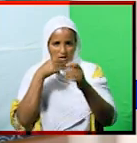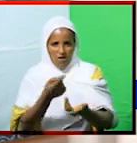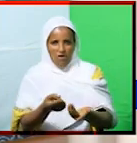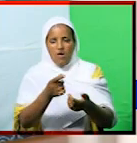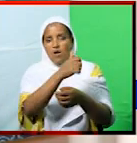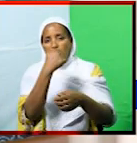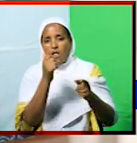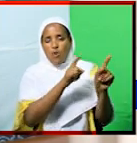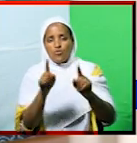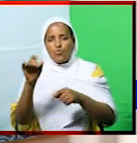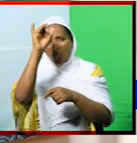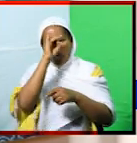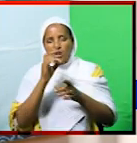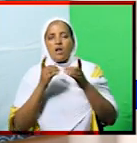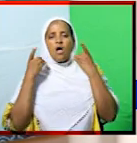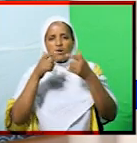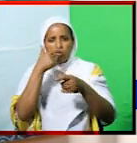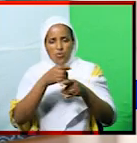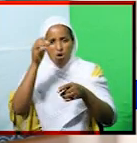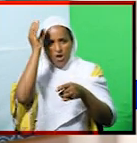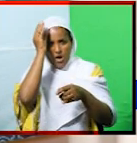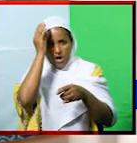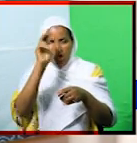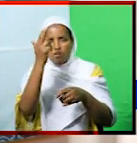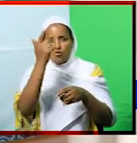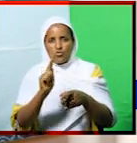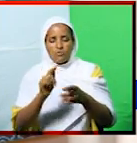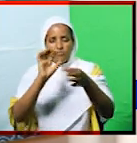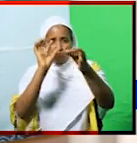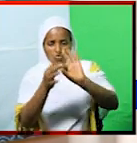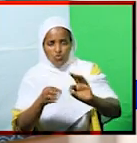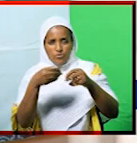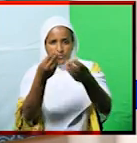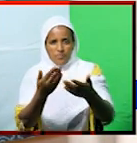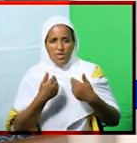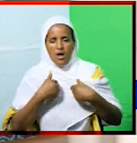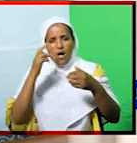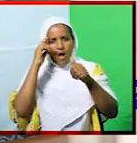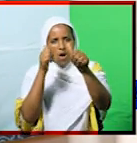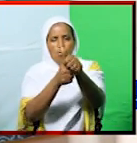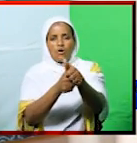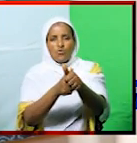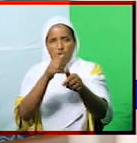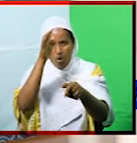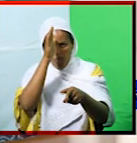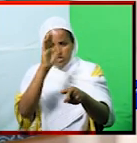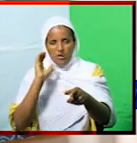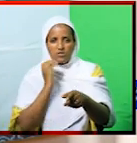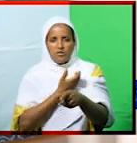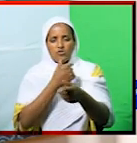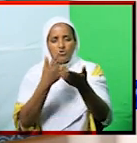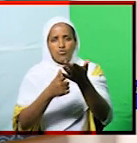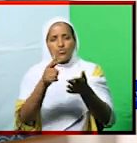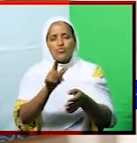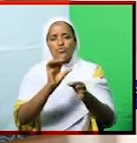በሾማቸው ካህናት ላይ የእሱን ቤዛነት መሰረት አድርገው ወደ እሱ ሲቀርቡ ሲድኑ እንዲኖሩ ያደርጋቸዋል ይላል። ሌላው ሊቀ